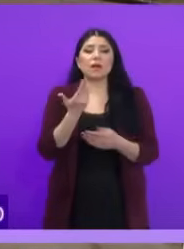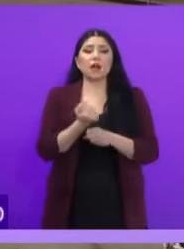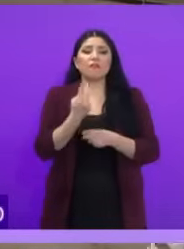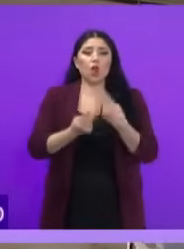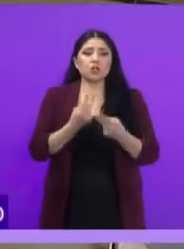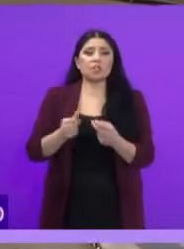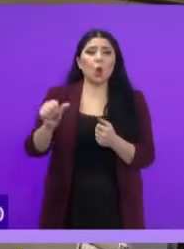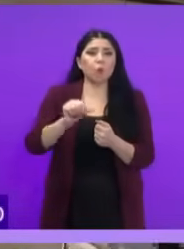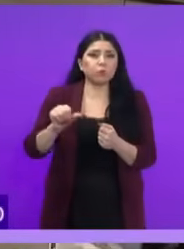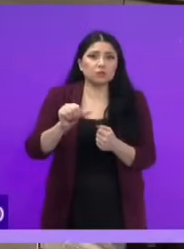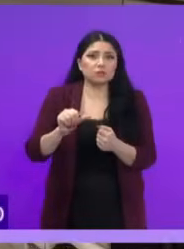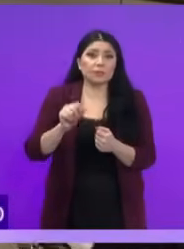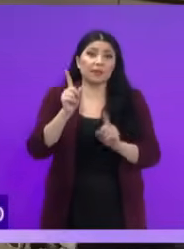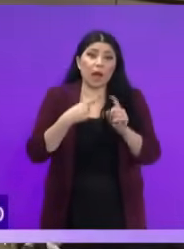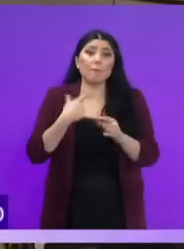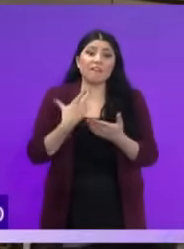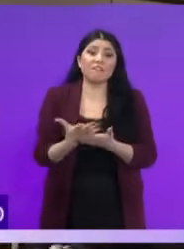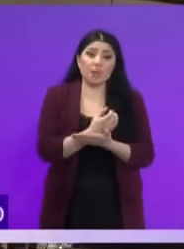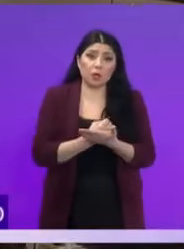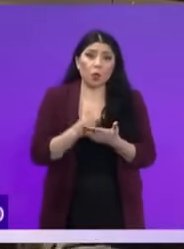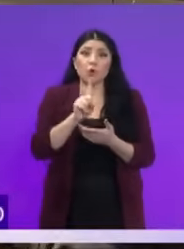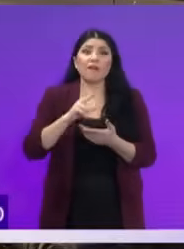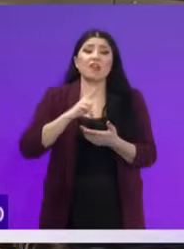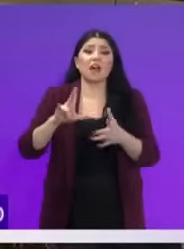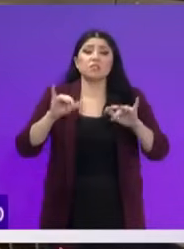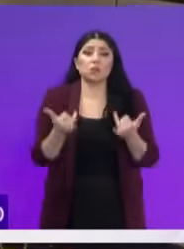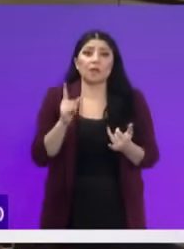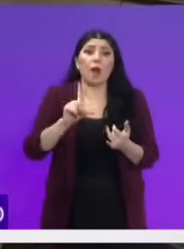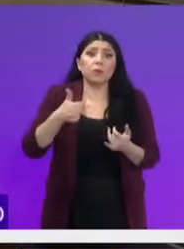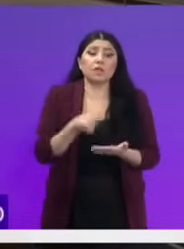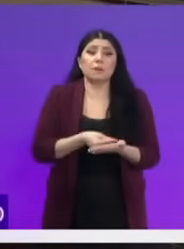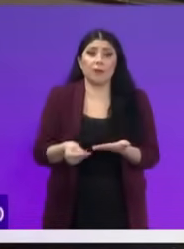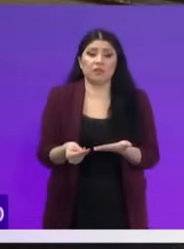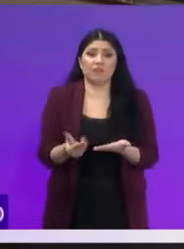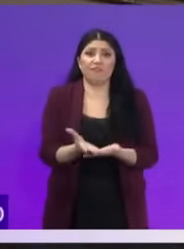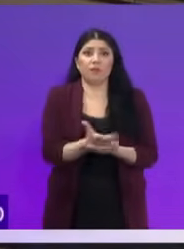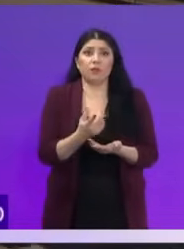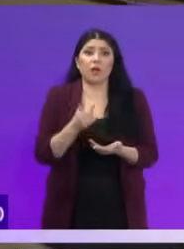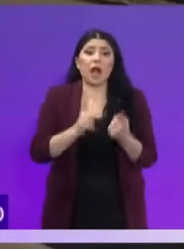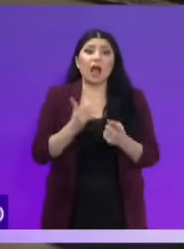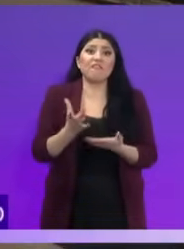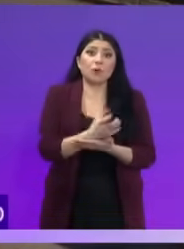în agricultură, nu ar mai fi atât de gravă situația. Asta ar fi